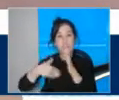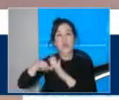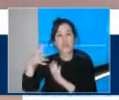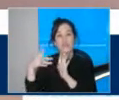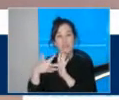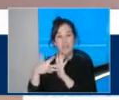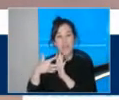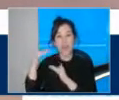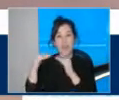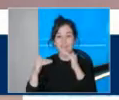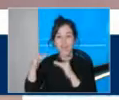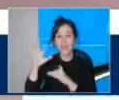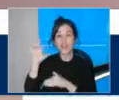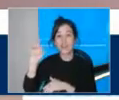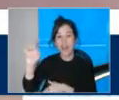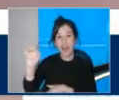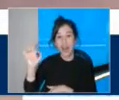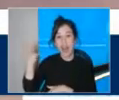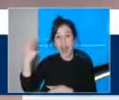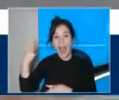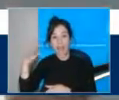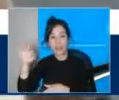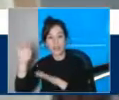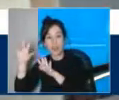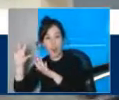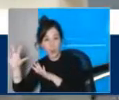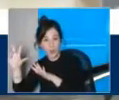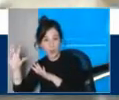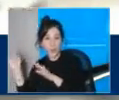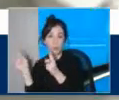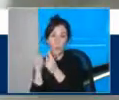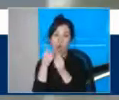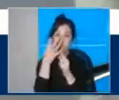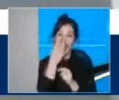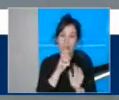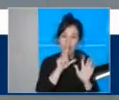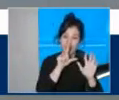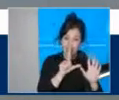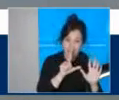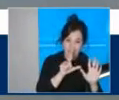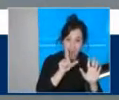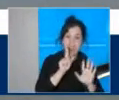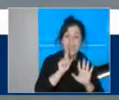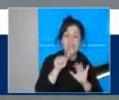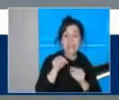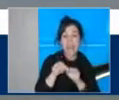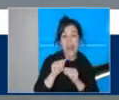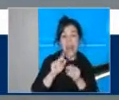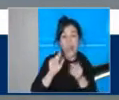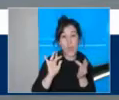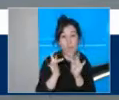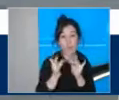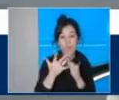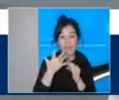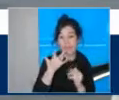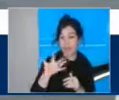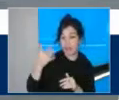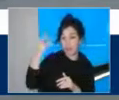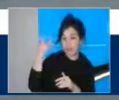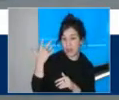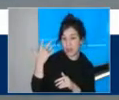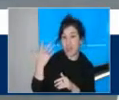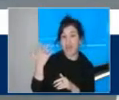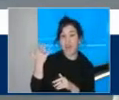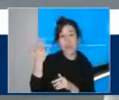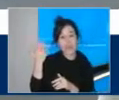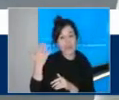בהפרש של 53 מול 47, אבל זה לעומת לפני 5 שנים. כן. לפני 5 שנים זה היה 2/3